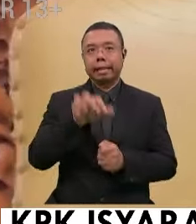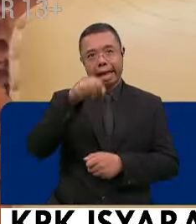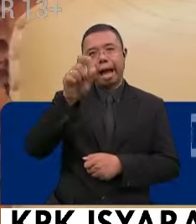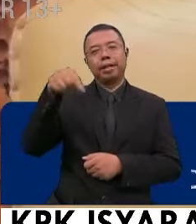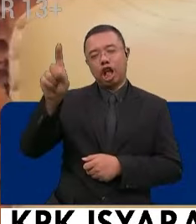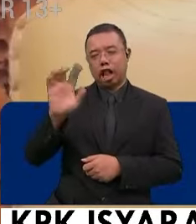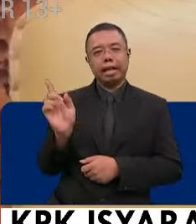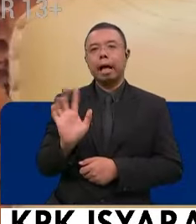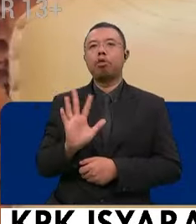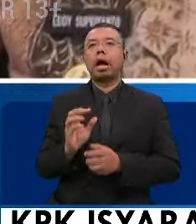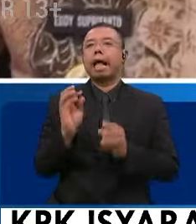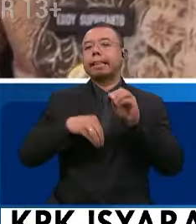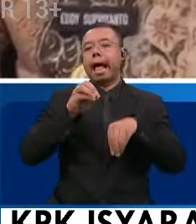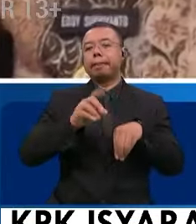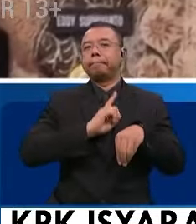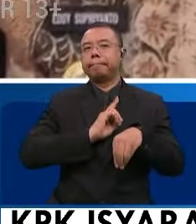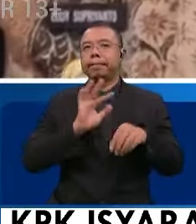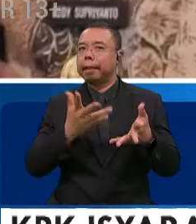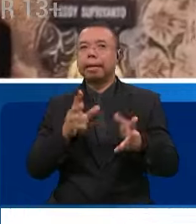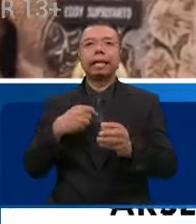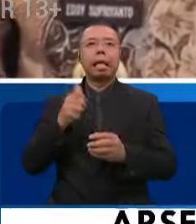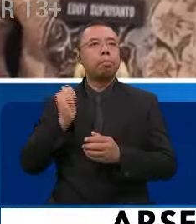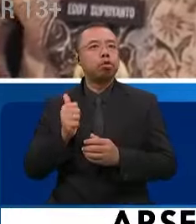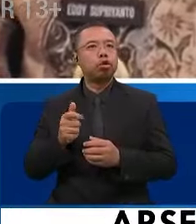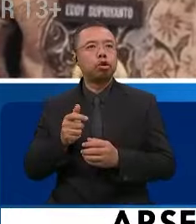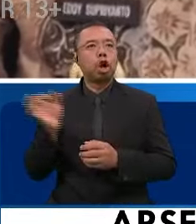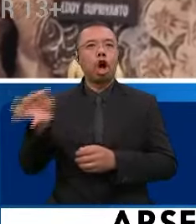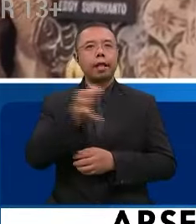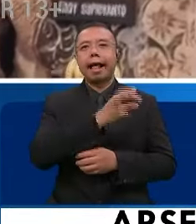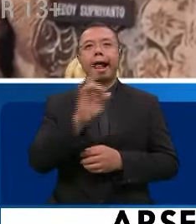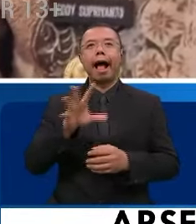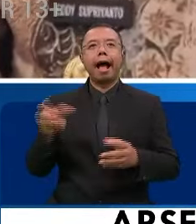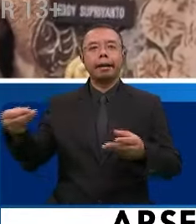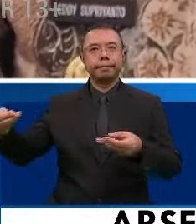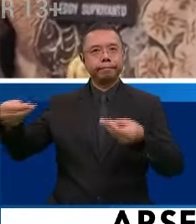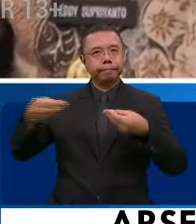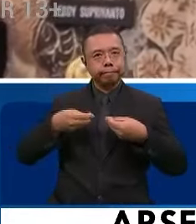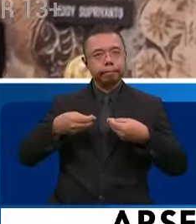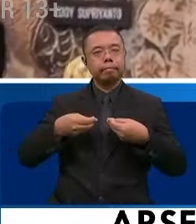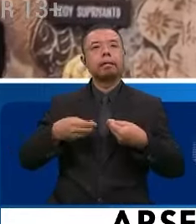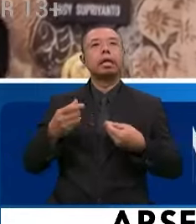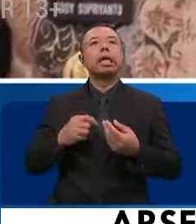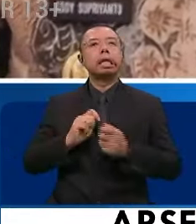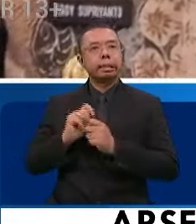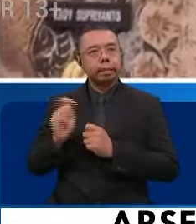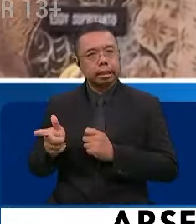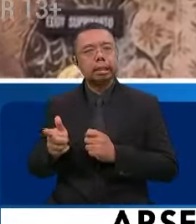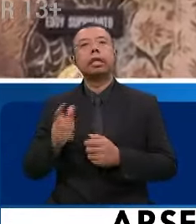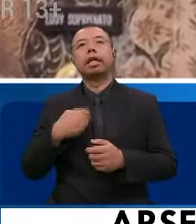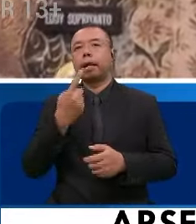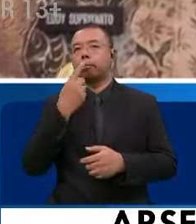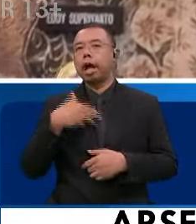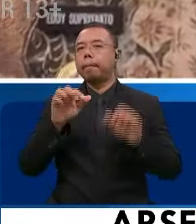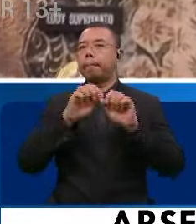kita membutuhkan banyak komoditas dari luar kota. Sehingga kita punya program